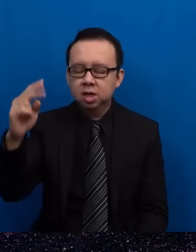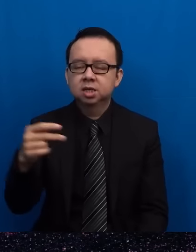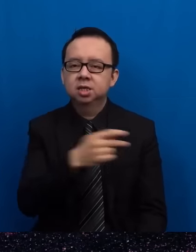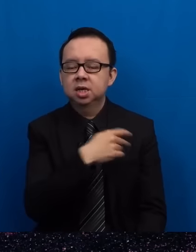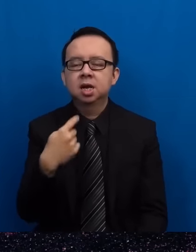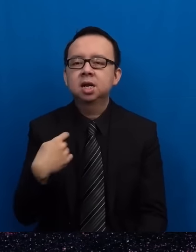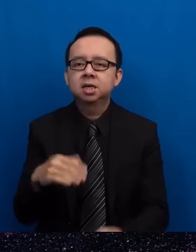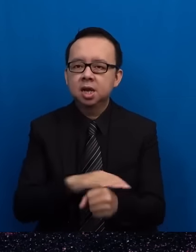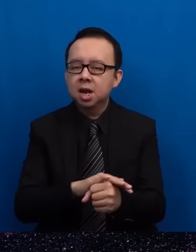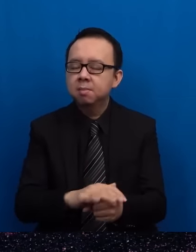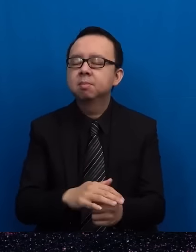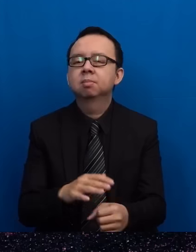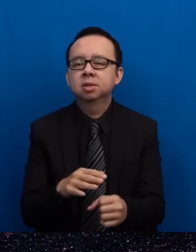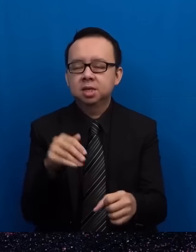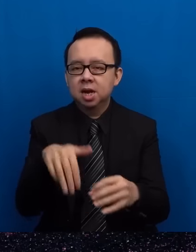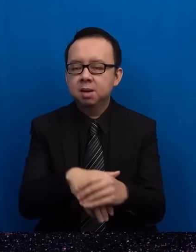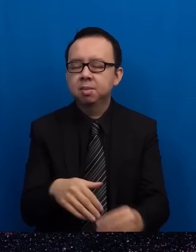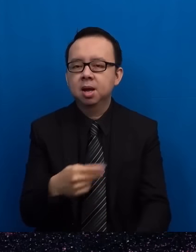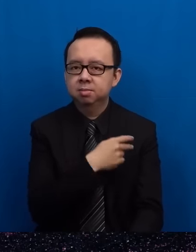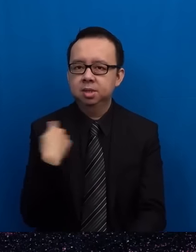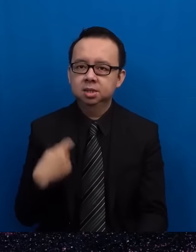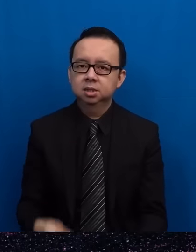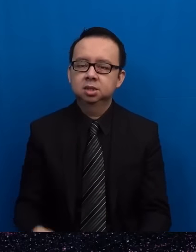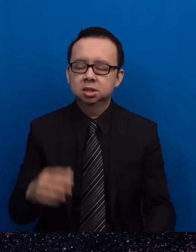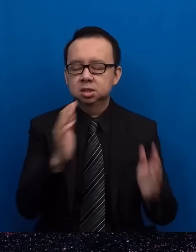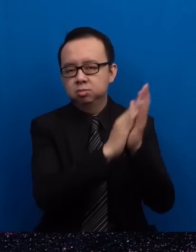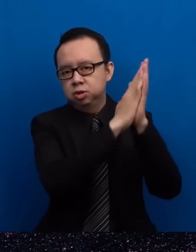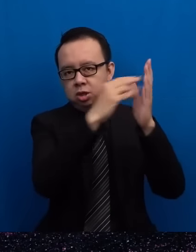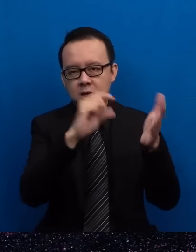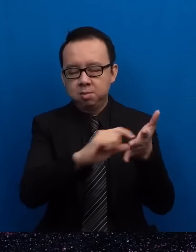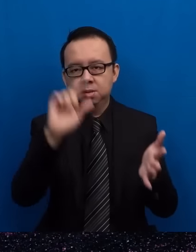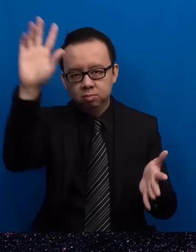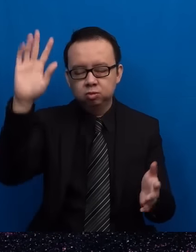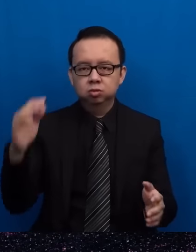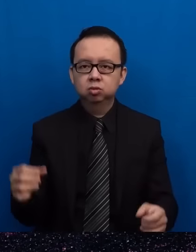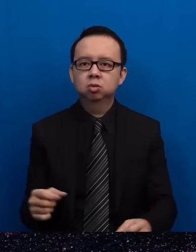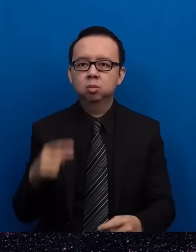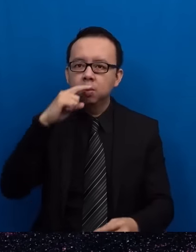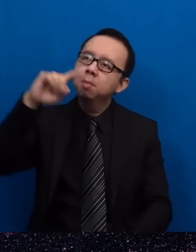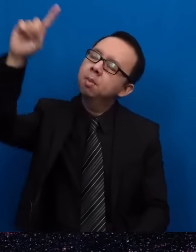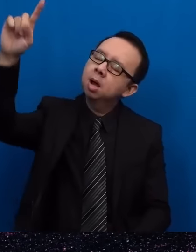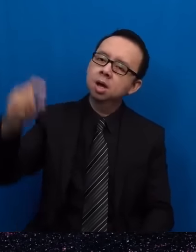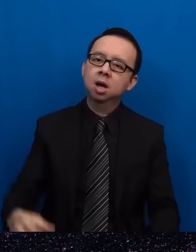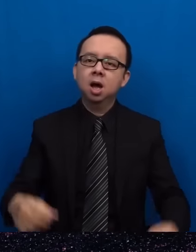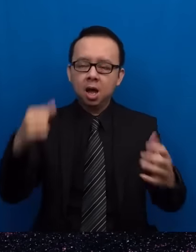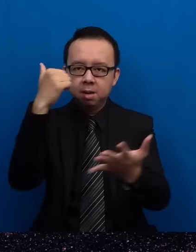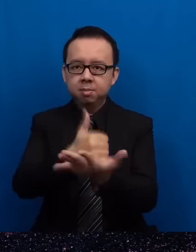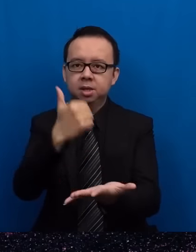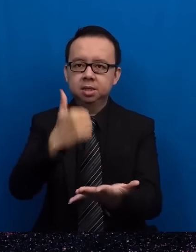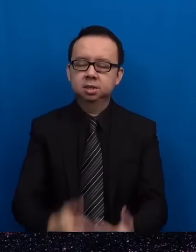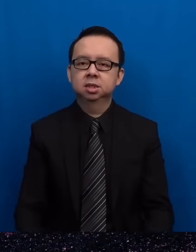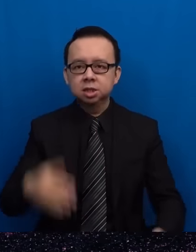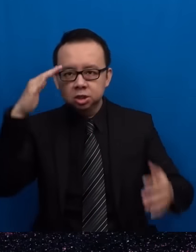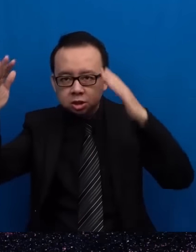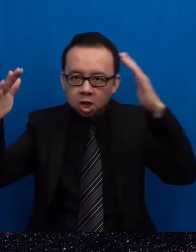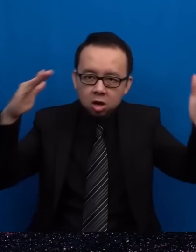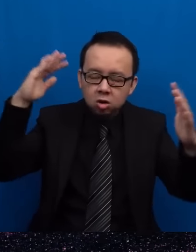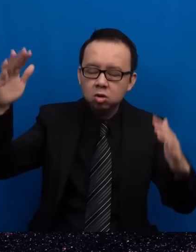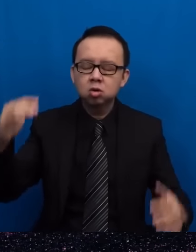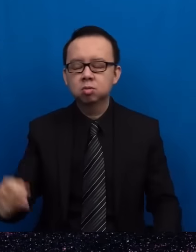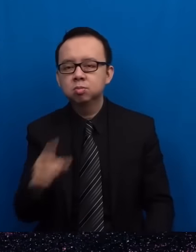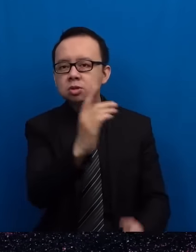kehidupan kami. Terpujilah namamu Bapa, haleluya. Amin. Shalom Bapak Ibu yang dikasih oleh Tuhan. Dimanapun